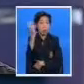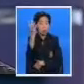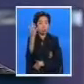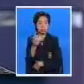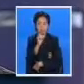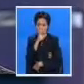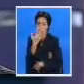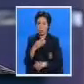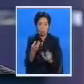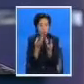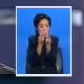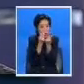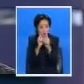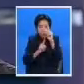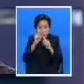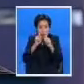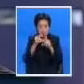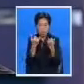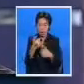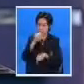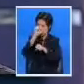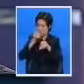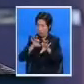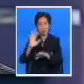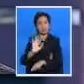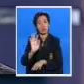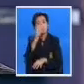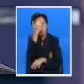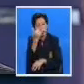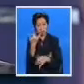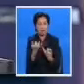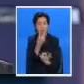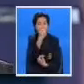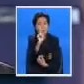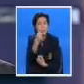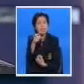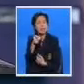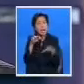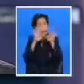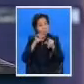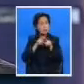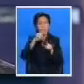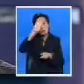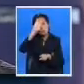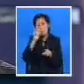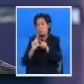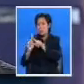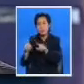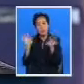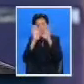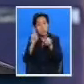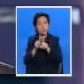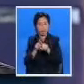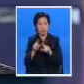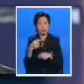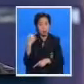หลายประเทศขนาดนี้เขาก็ถือว่าเหมือนกับโรคปกติธรรมดานะครับแล้วก็ตัวเลขเนี่ยก็จะขึ้นอยู่กับระบบการรายงานนะครับ